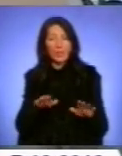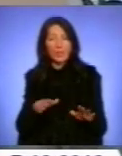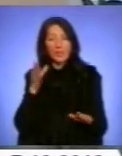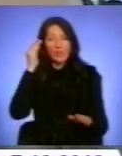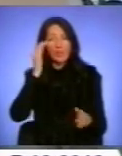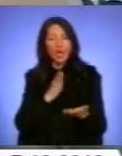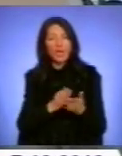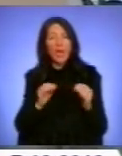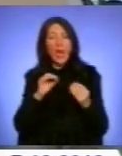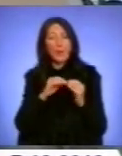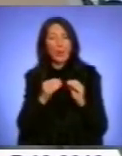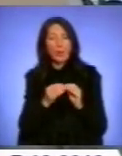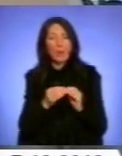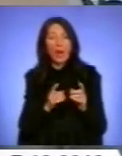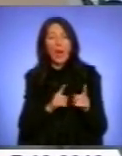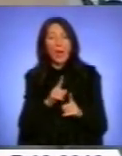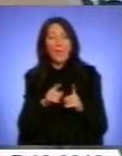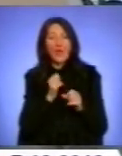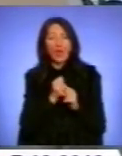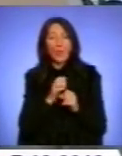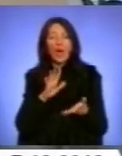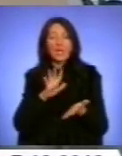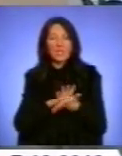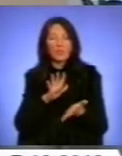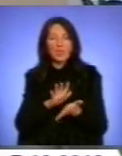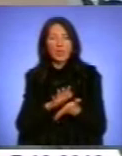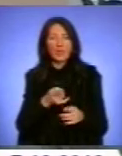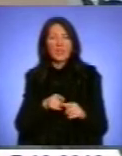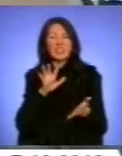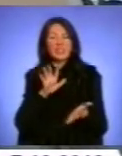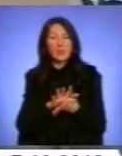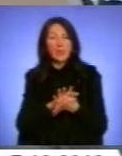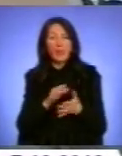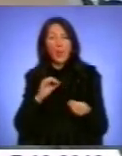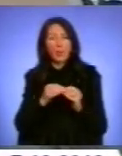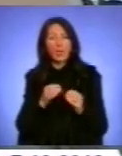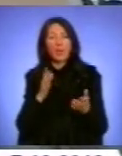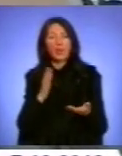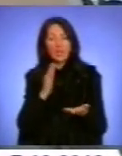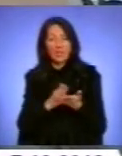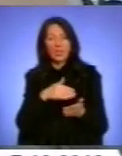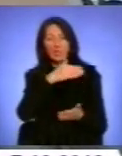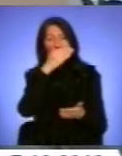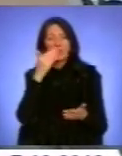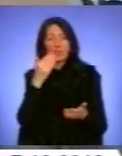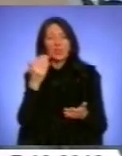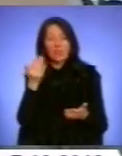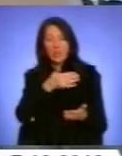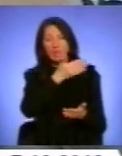є проблема із переробкою сміття. Оця сміттєва проблема, вона висить над нашою областю і, на